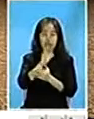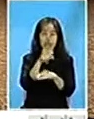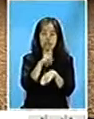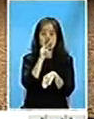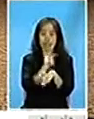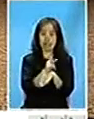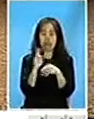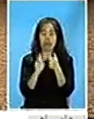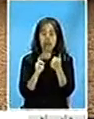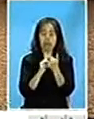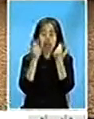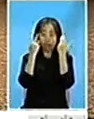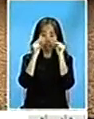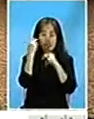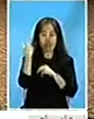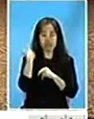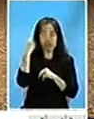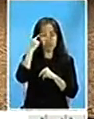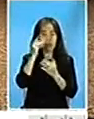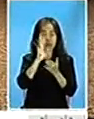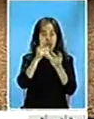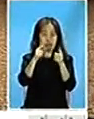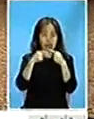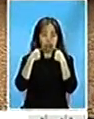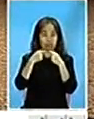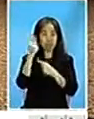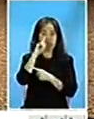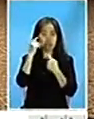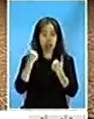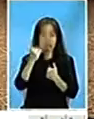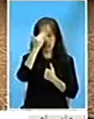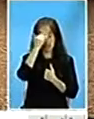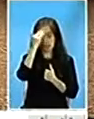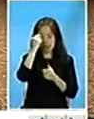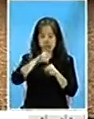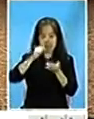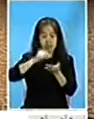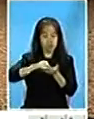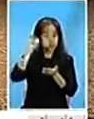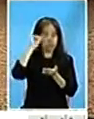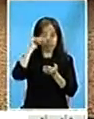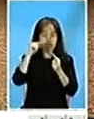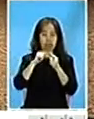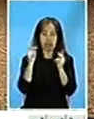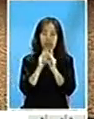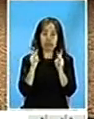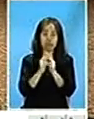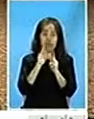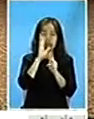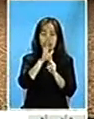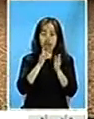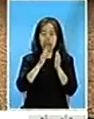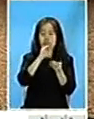องนายกรัฐมนตรีก็อาจจะต้องช่วยตอบนะคะเหตุใดจึงยังไม่ลงนามแต่งตั้งกรรมาธิการกองทุนการออมแห่งชา